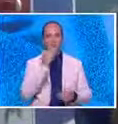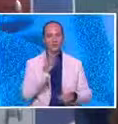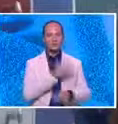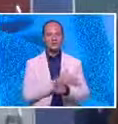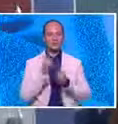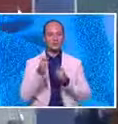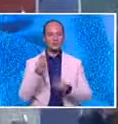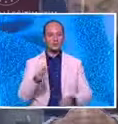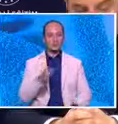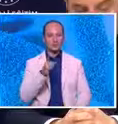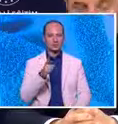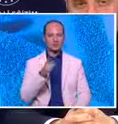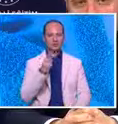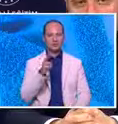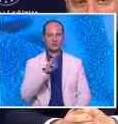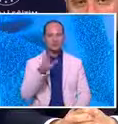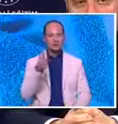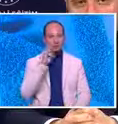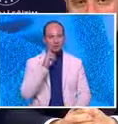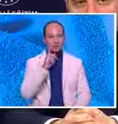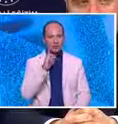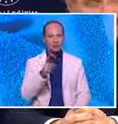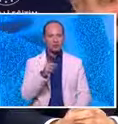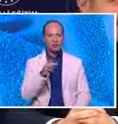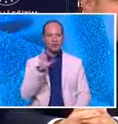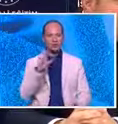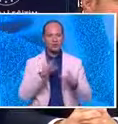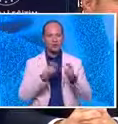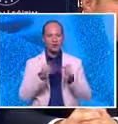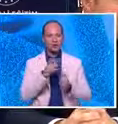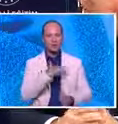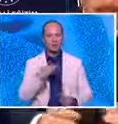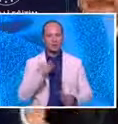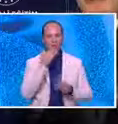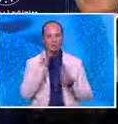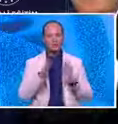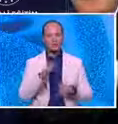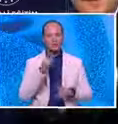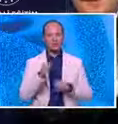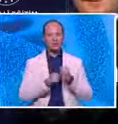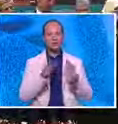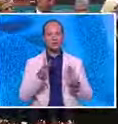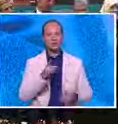öncesi eğitimi aralık verdik. 2023'ün sonunda OSB'de anaokulu kalmayan hiçbir OSB'miz kalmasın.